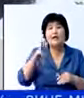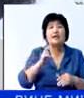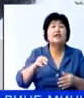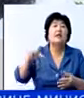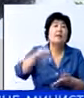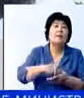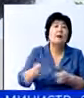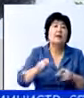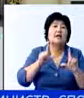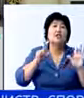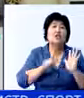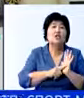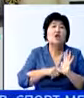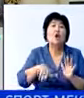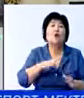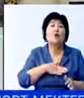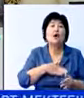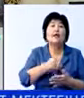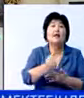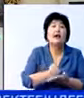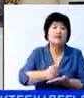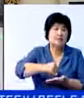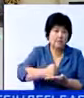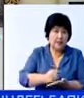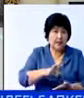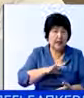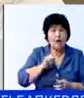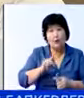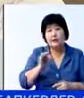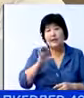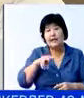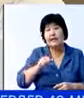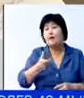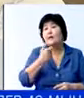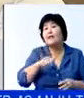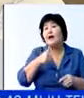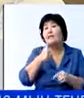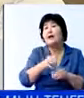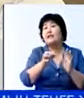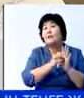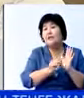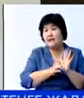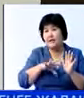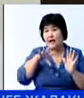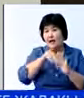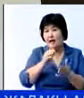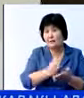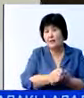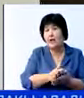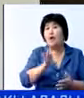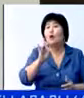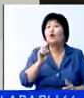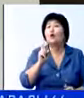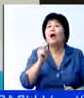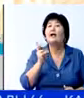басқармасы жеті рухани қазық тұғырнамасын бекіткенді. Онда ислам этикасының басты принциптері қамтылған. Руханиятқа көңіл